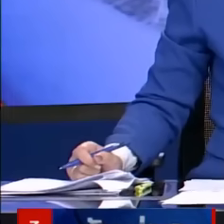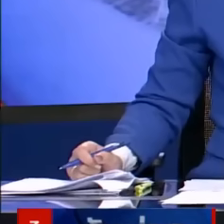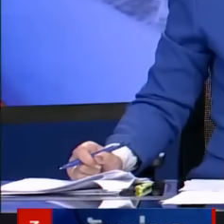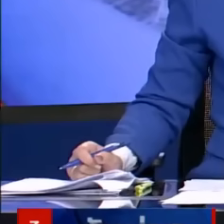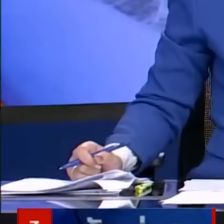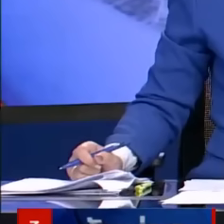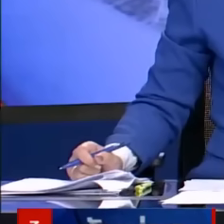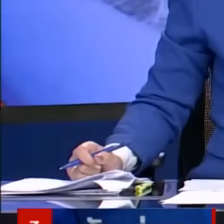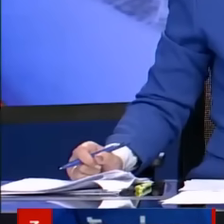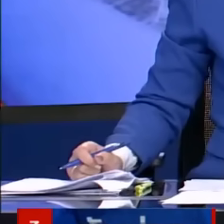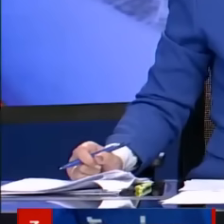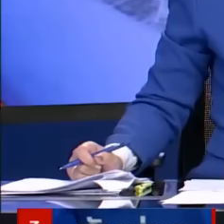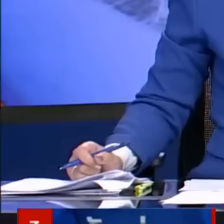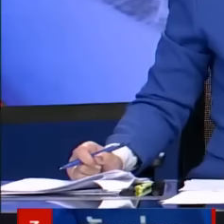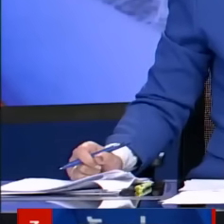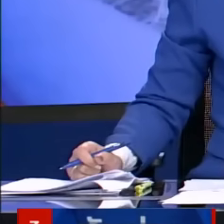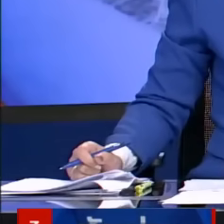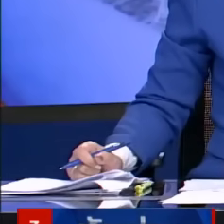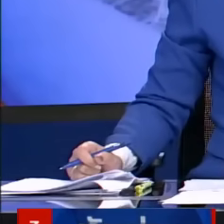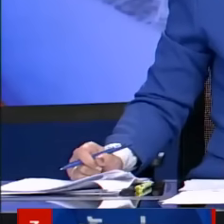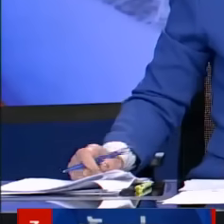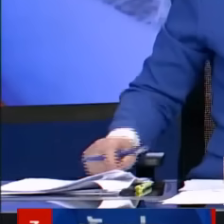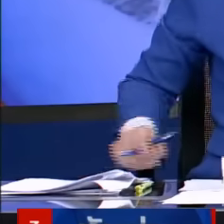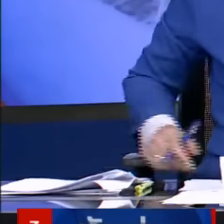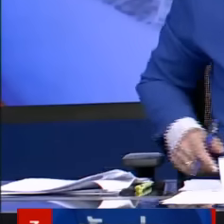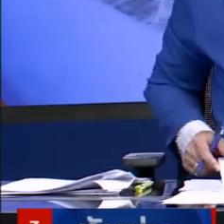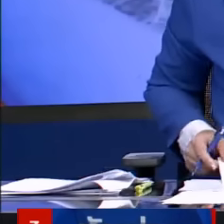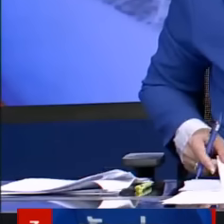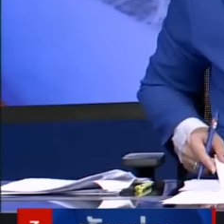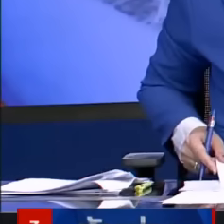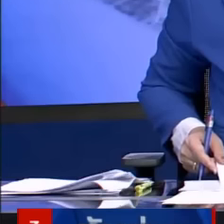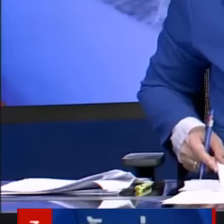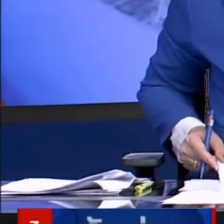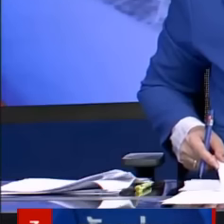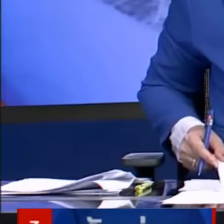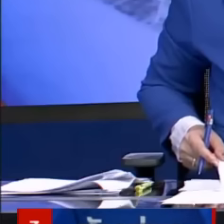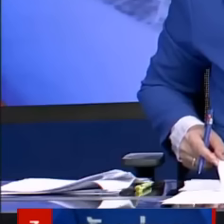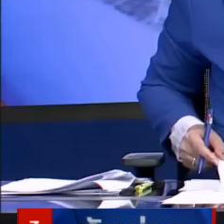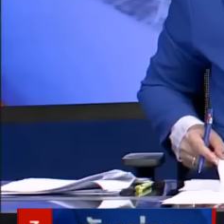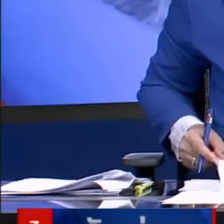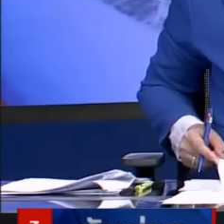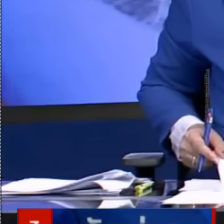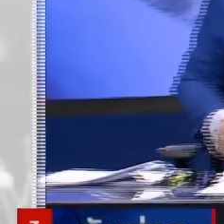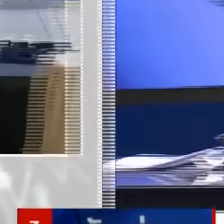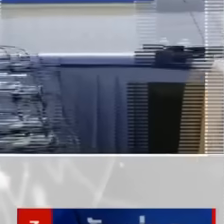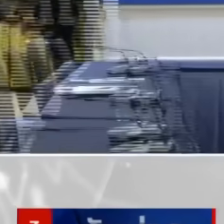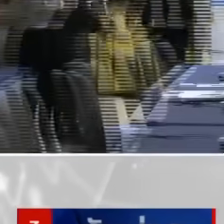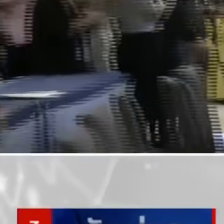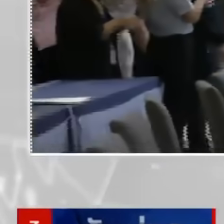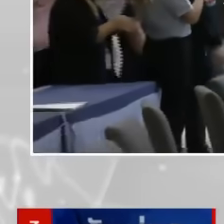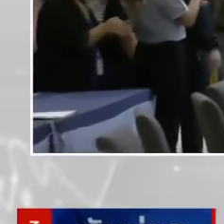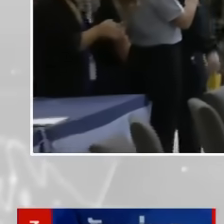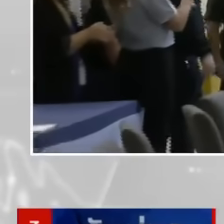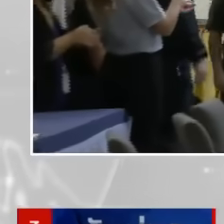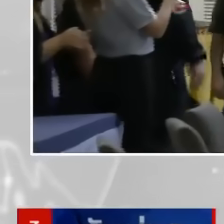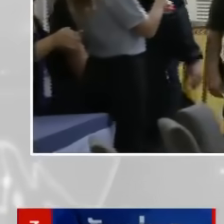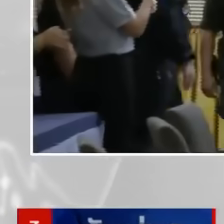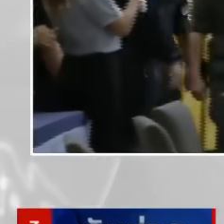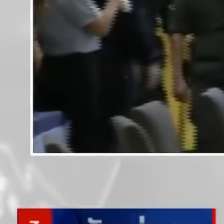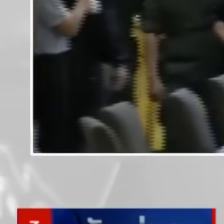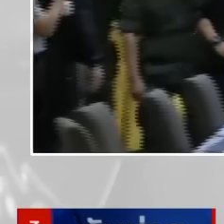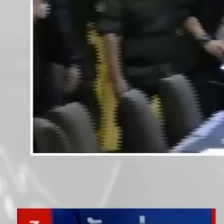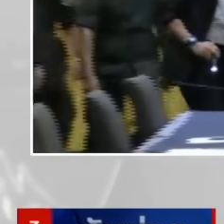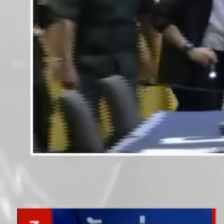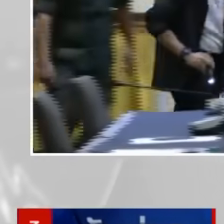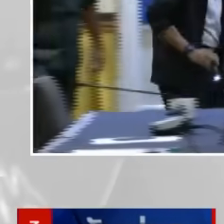วัตรแบงค์เสียชีวิตนะคะคุณผู้ชมล่าสุดเมื่อค่ำคืนที่ผ่านมาในส่วนของบิ๊กโจ๊กพลตำรวจเอกสุรเชษฐ์หักพานรองผู้บัญชา